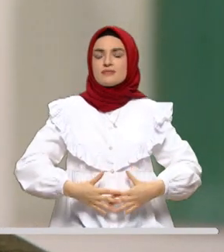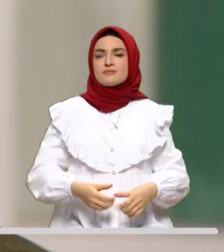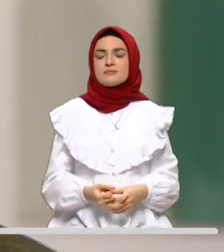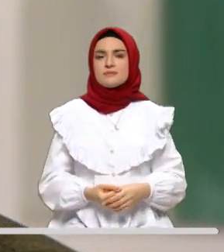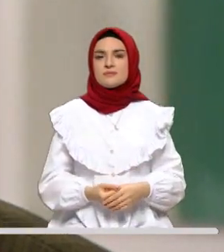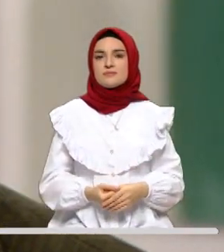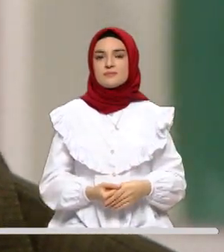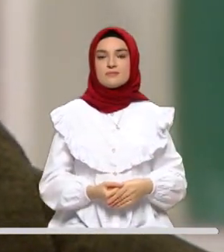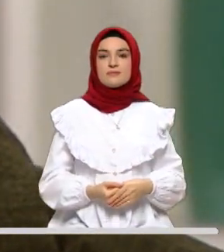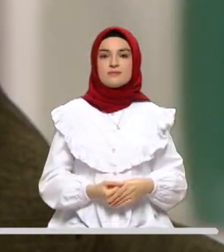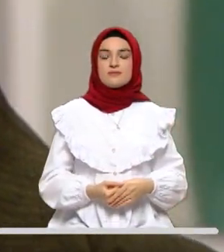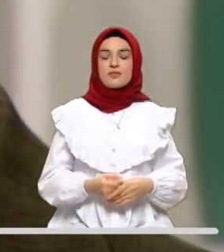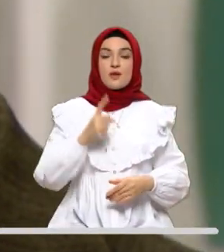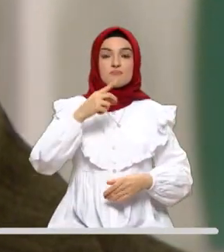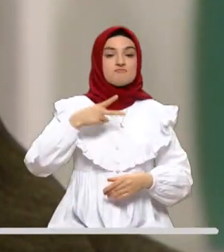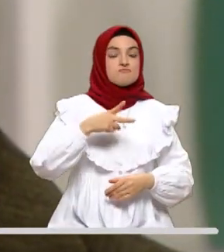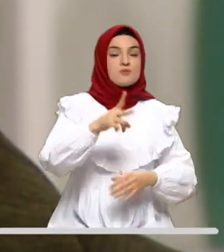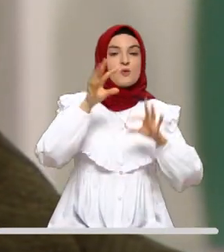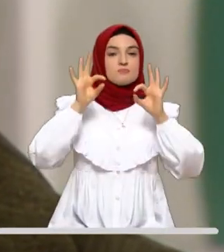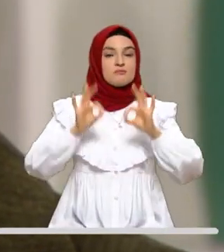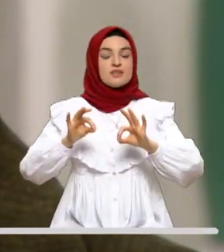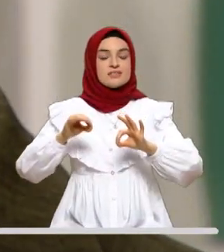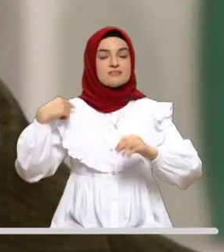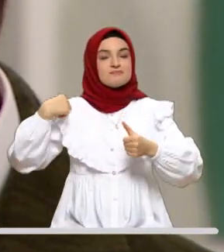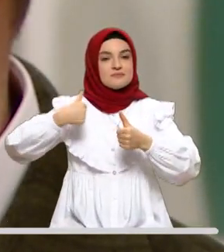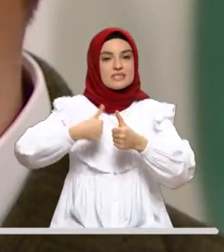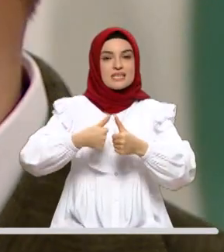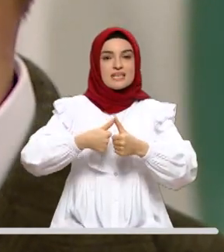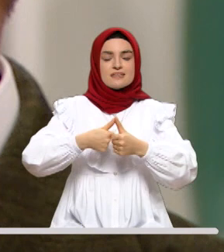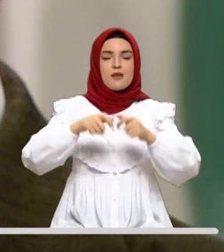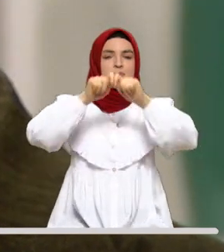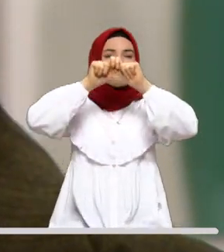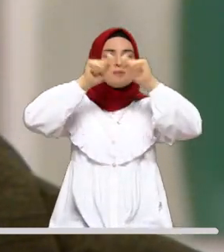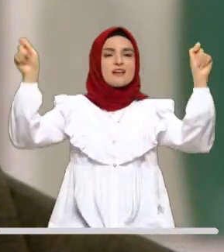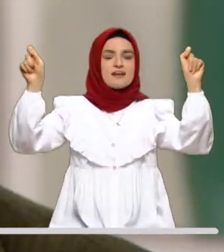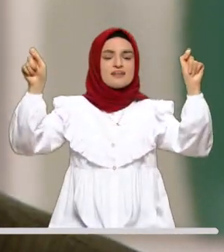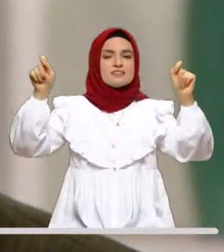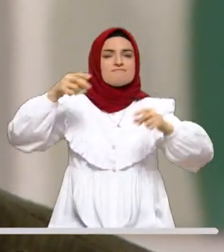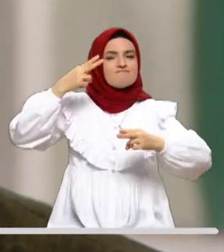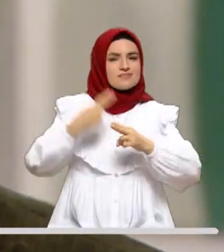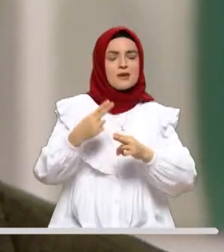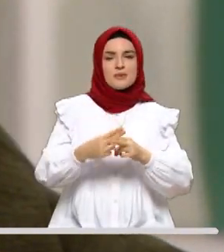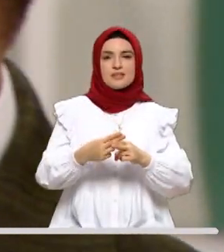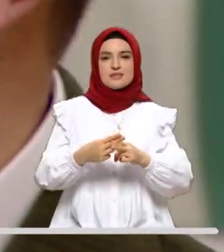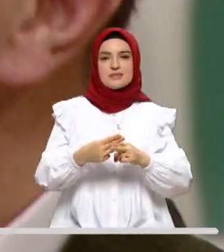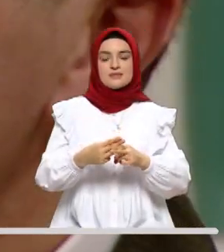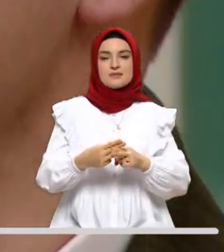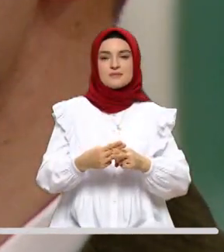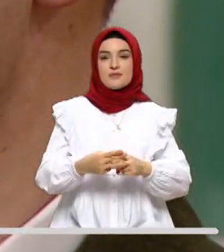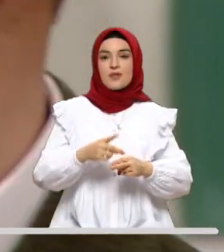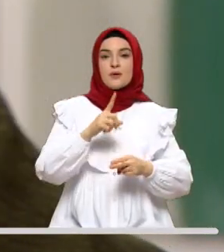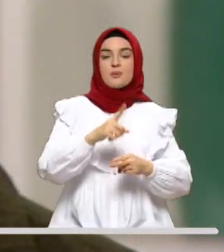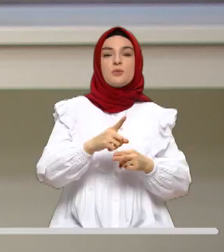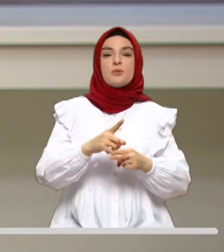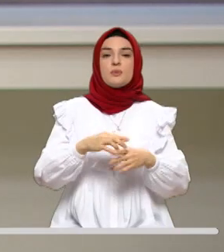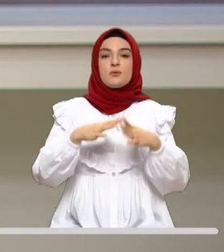beden. Bir yol başladı yeniden. Perde açıldı aniden. Bir ulu